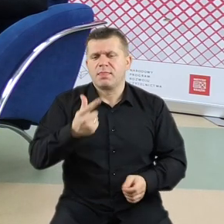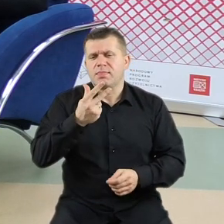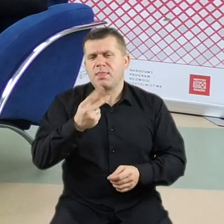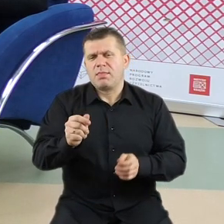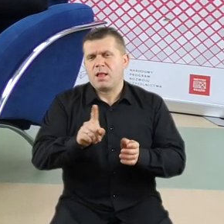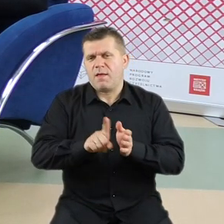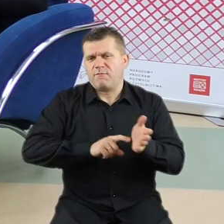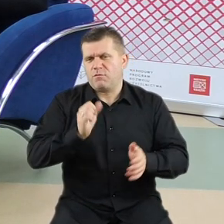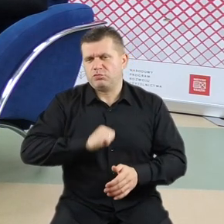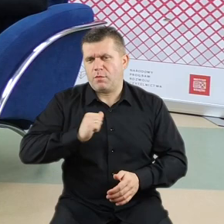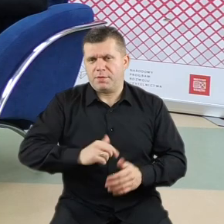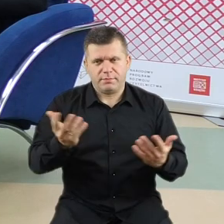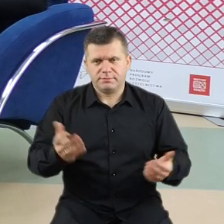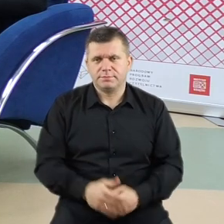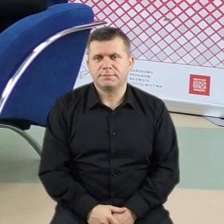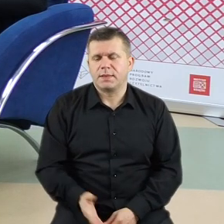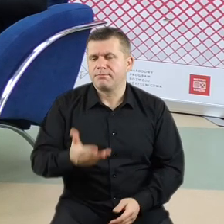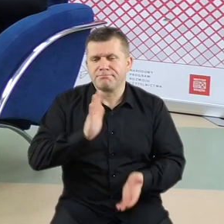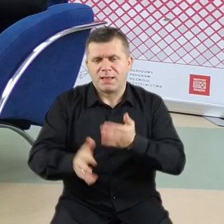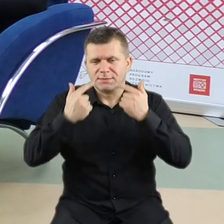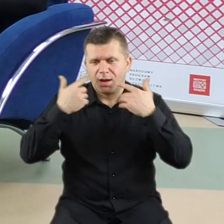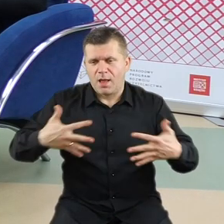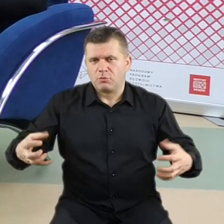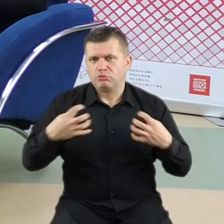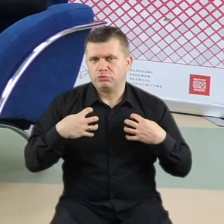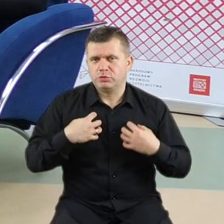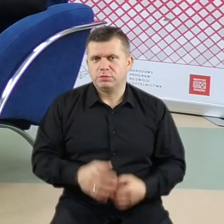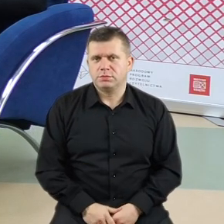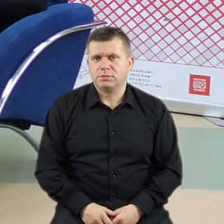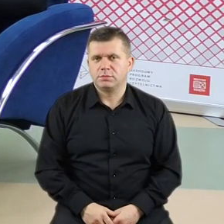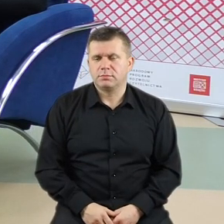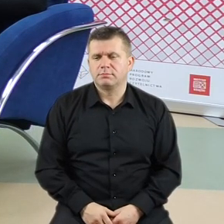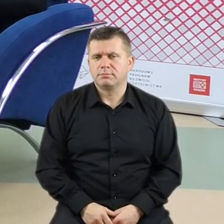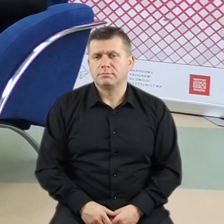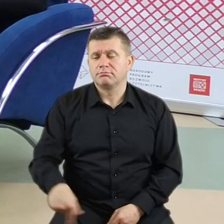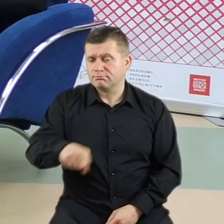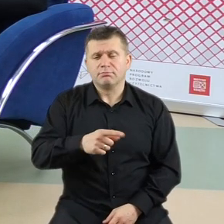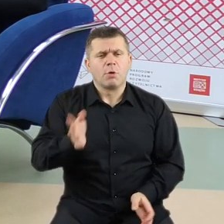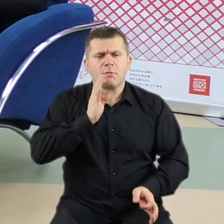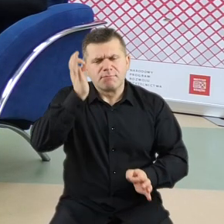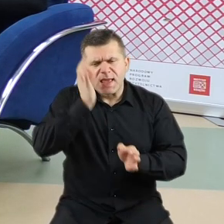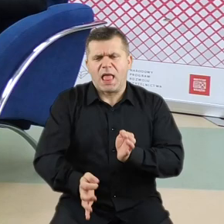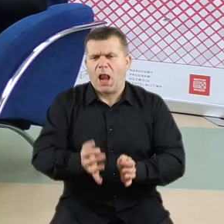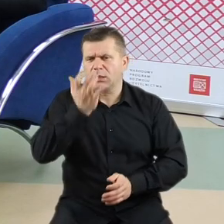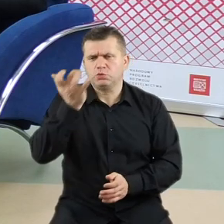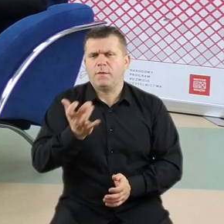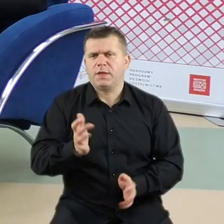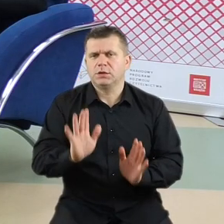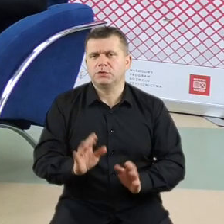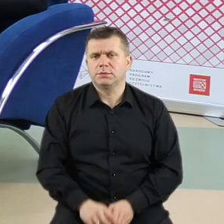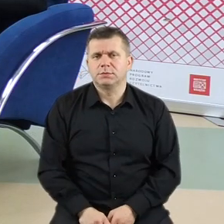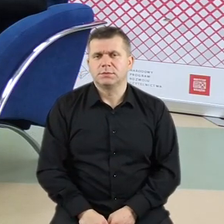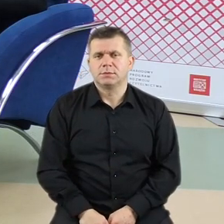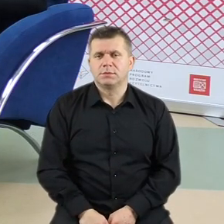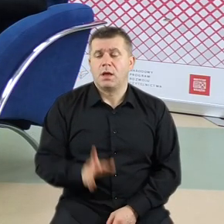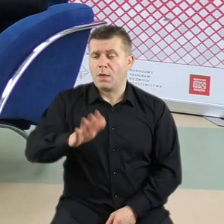nie do miłości, nie do czerpania w ogóle radości z życia. No to jest idealni Sowieci mieli wyrosnąć z nich. Tak, no ale oni